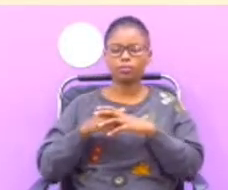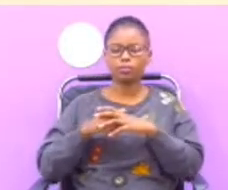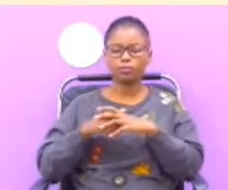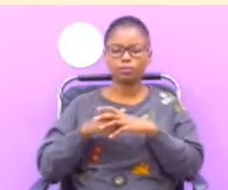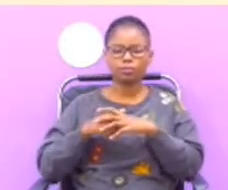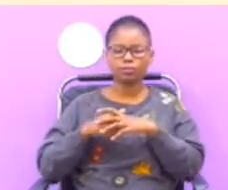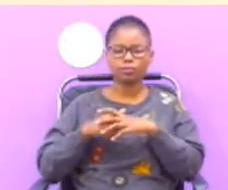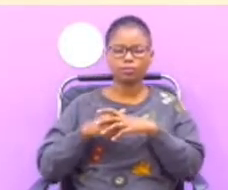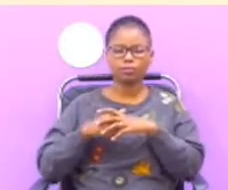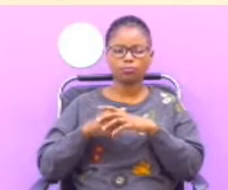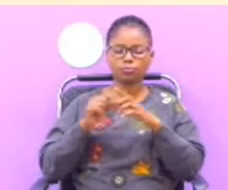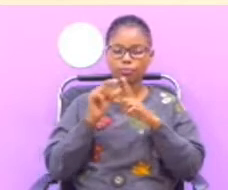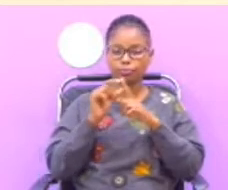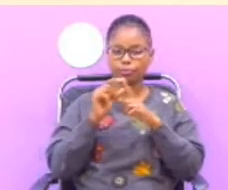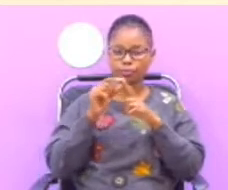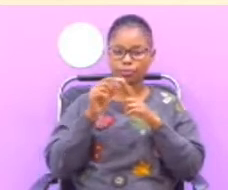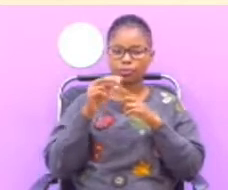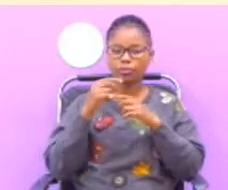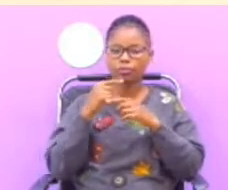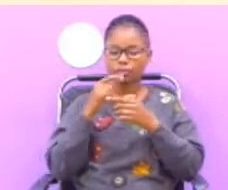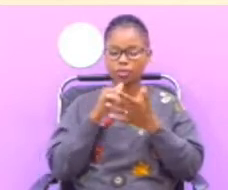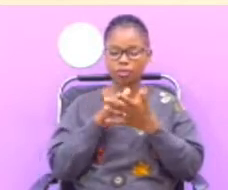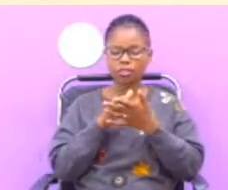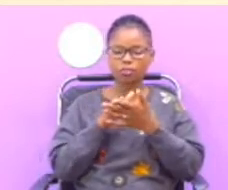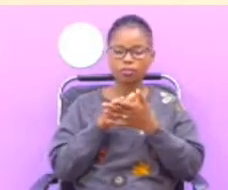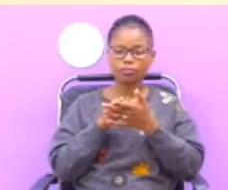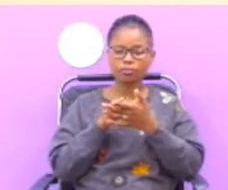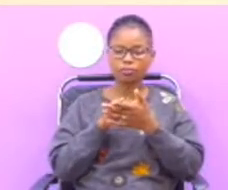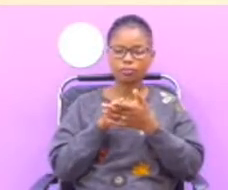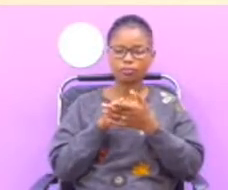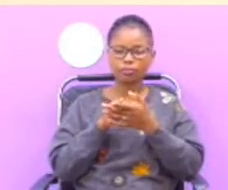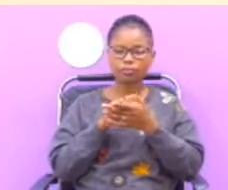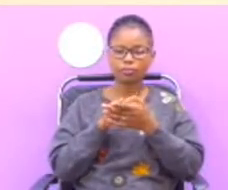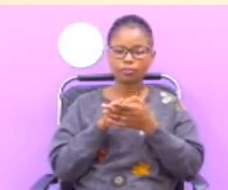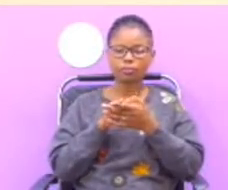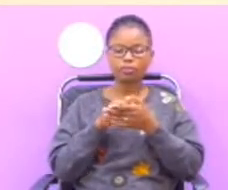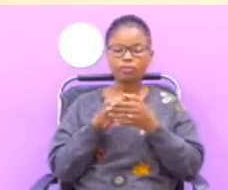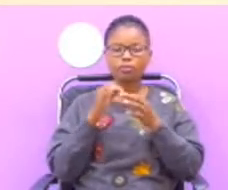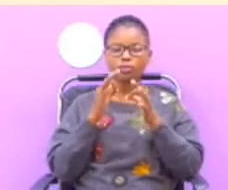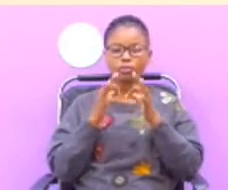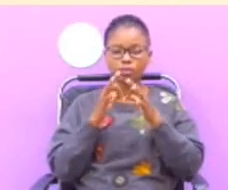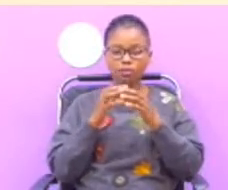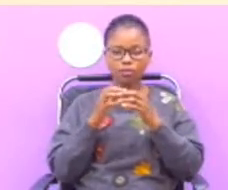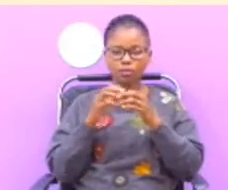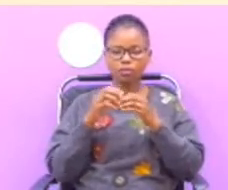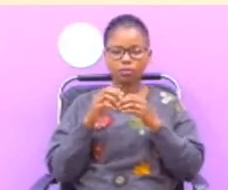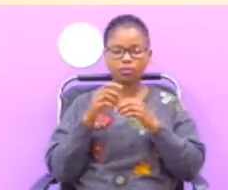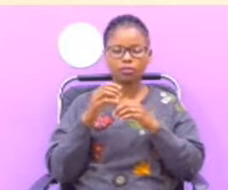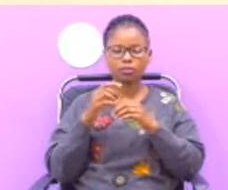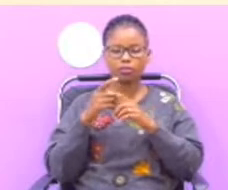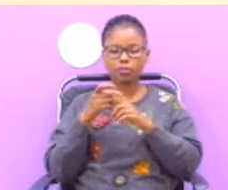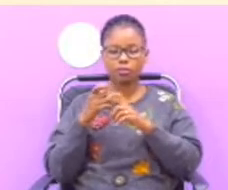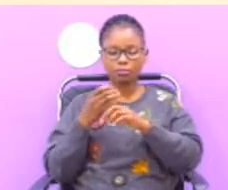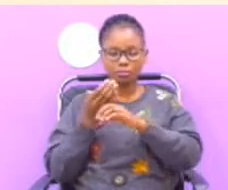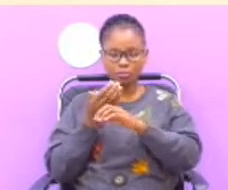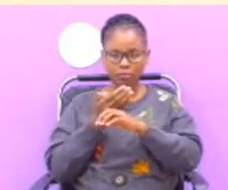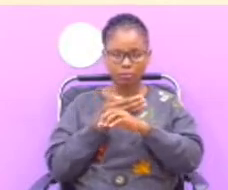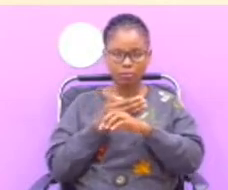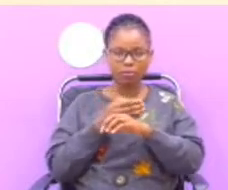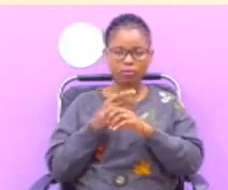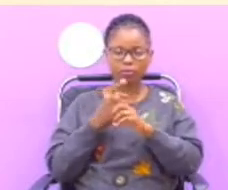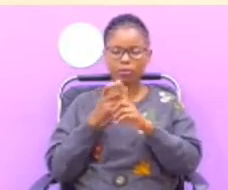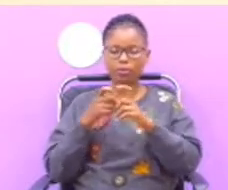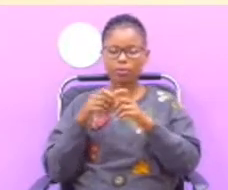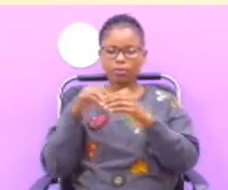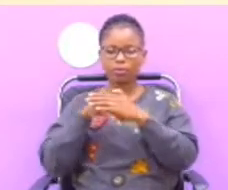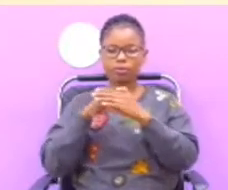maandĩko makoiga atĩrĩrĩ atĩ ona mangĩkenja moimĩranie na kwa ngoma guoka gwakwa